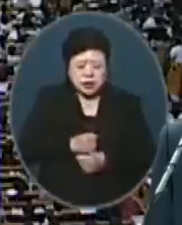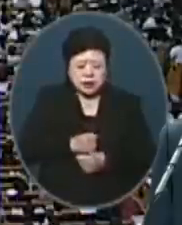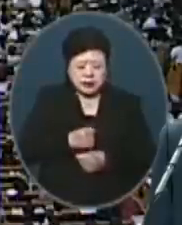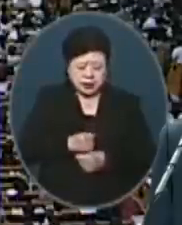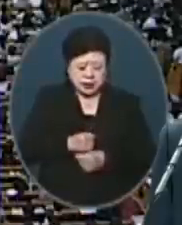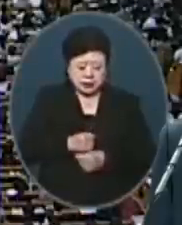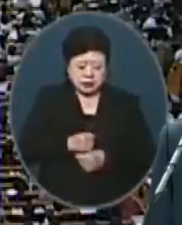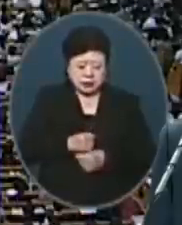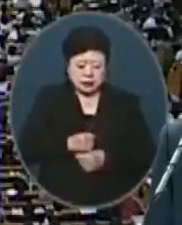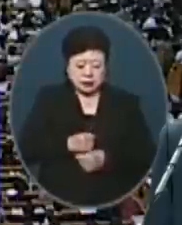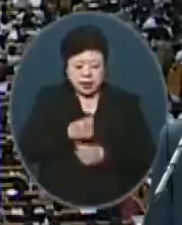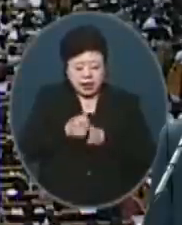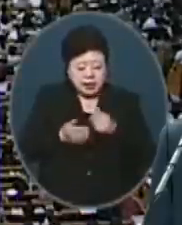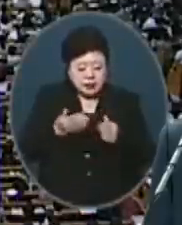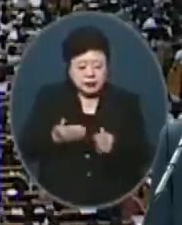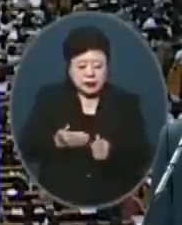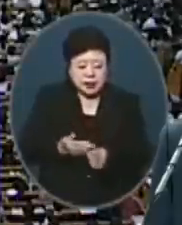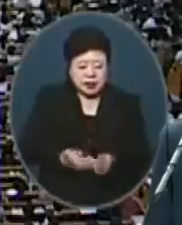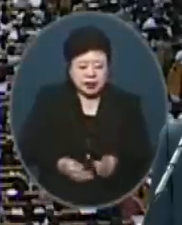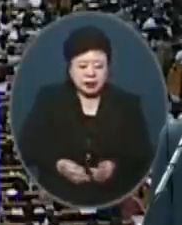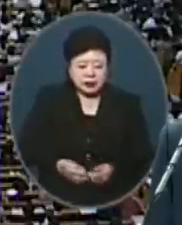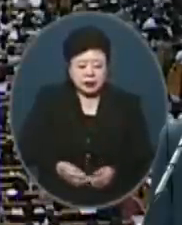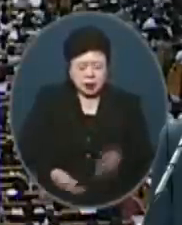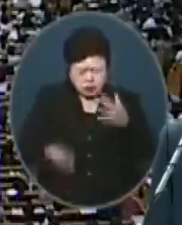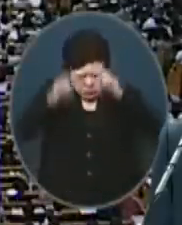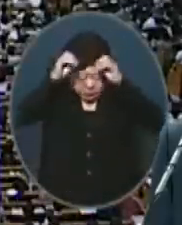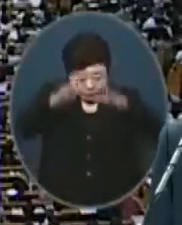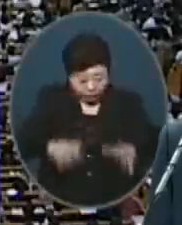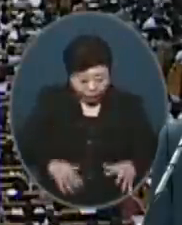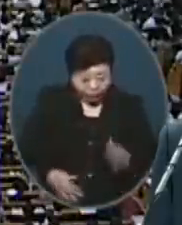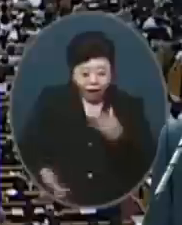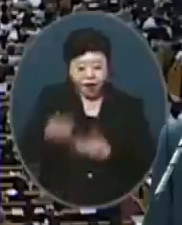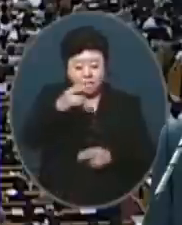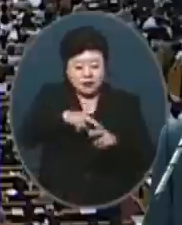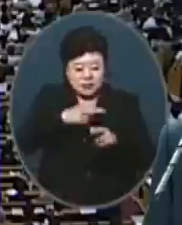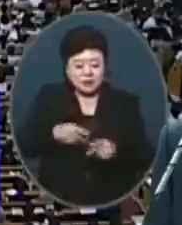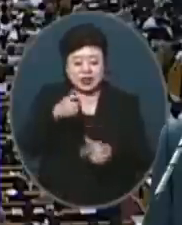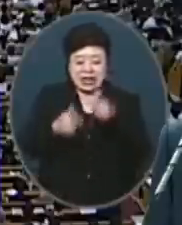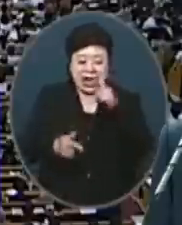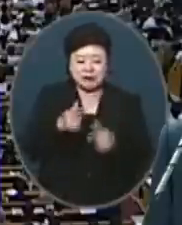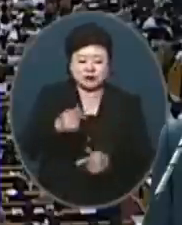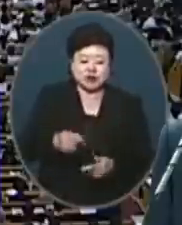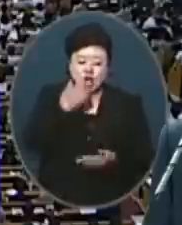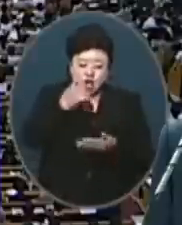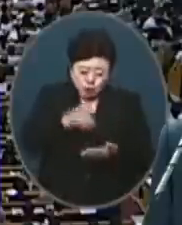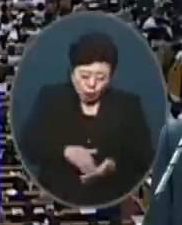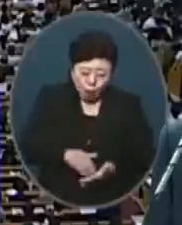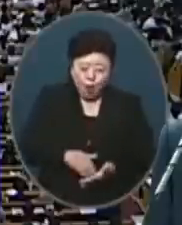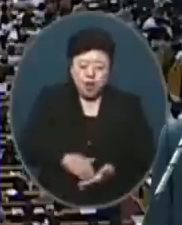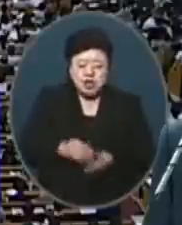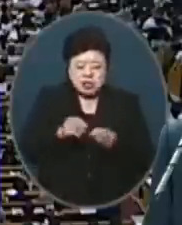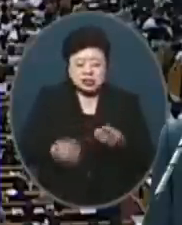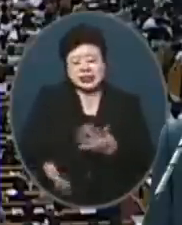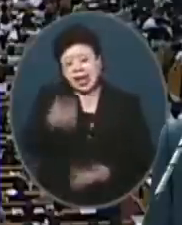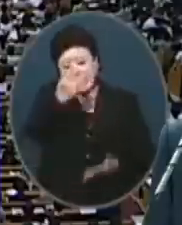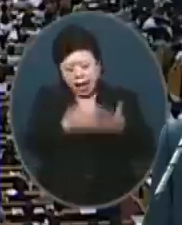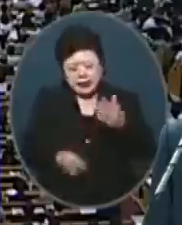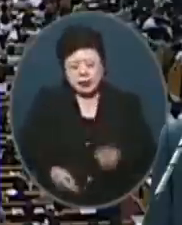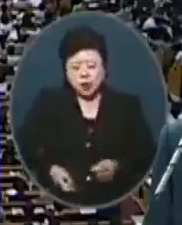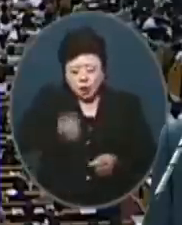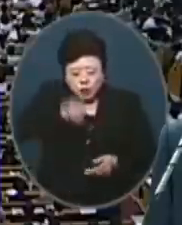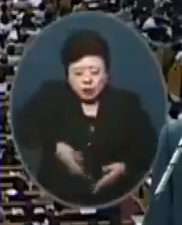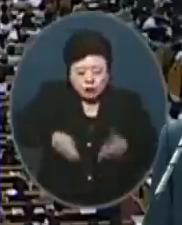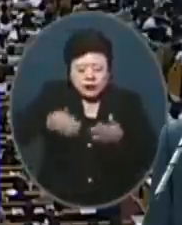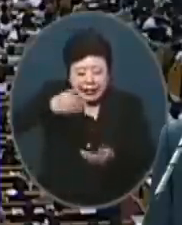하옵소서 하며 이에 야훼의 불이 내려서 번제물과 나무와 돌과 흙을 태우고